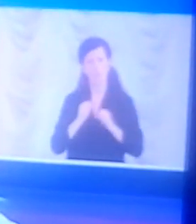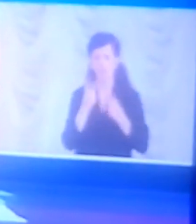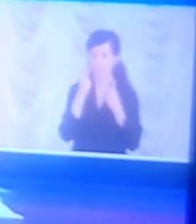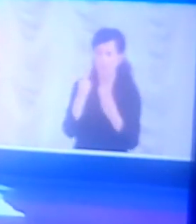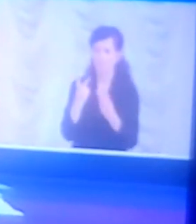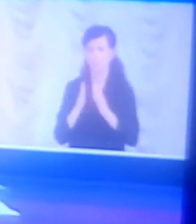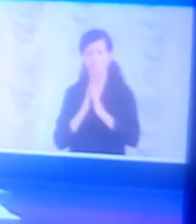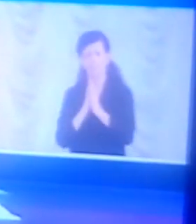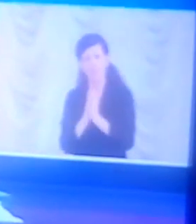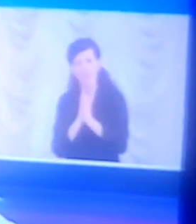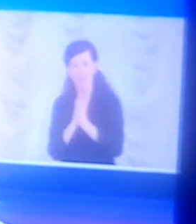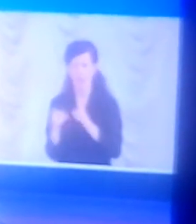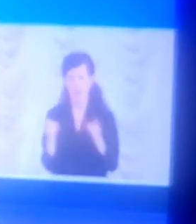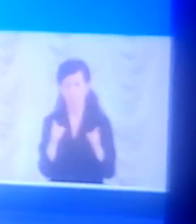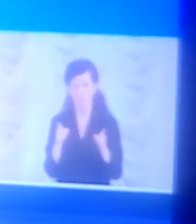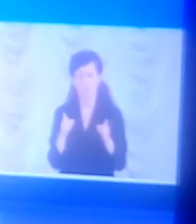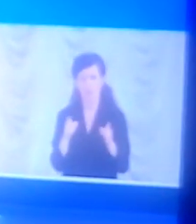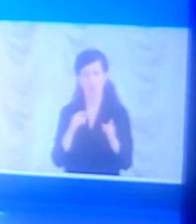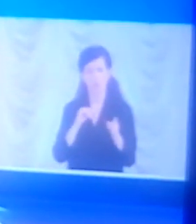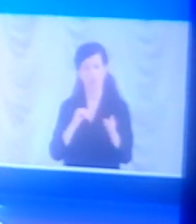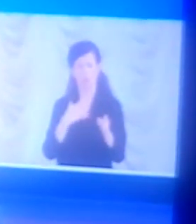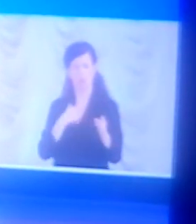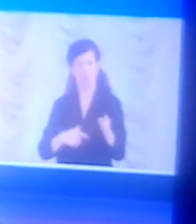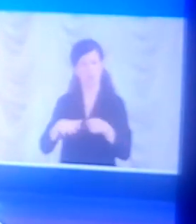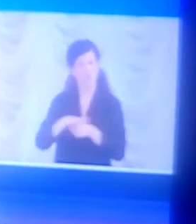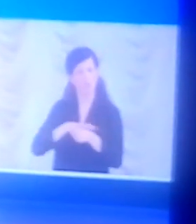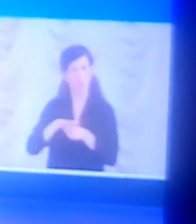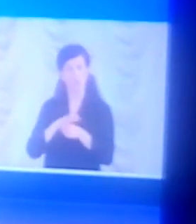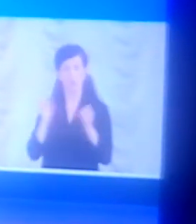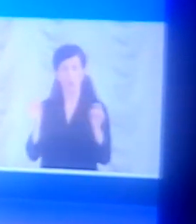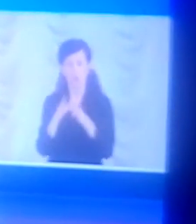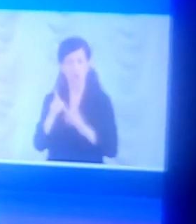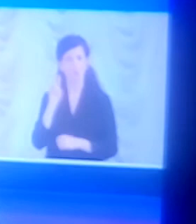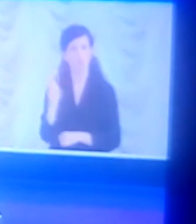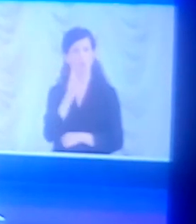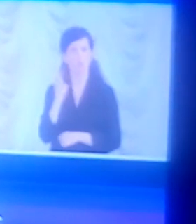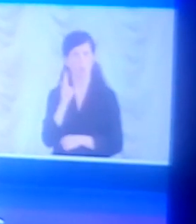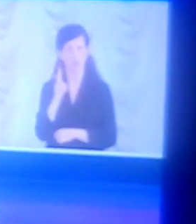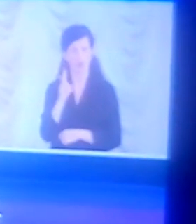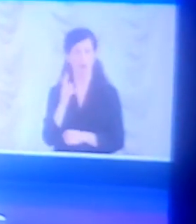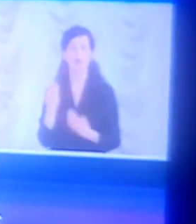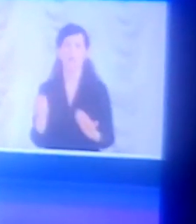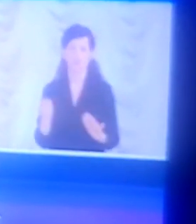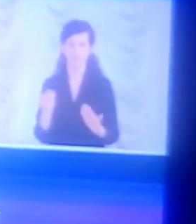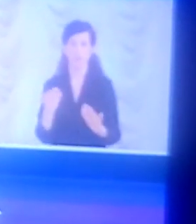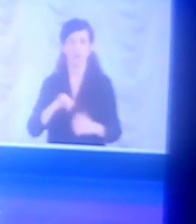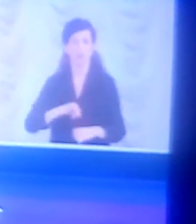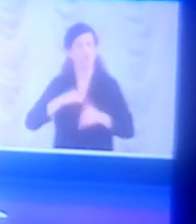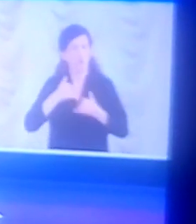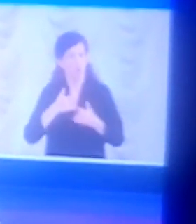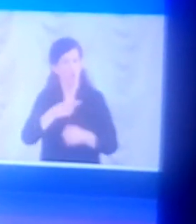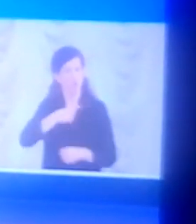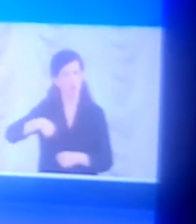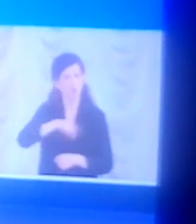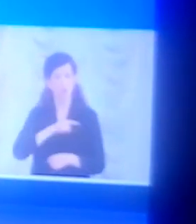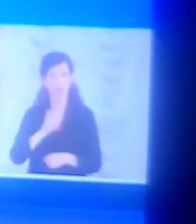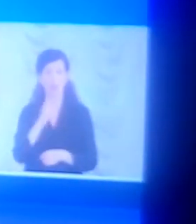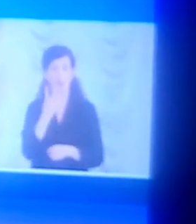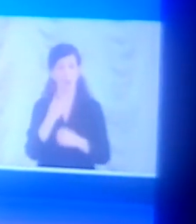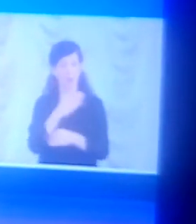preghiera nell'occasione di una cerimonia funebre. Quindi saranno consentite al 4 le cerimonie funebri, con l'esclusiva